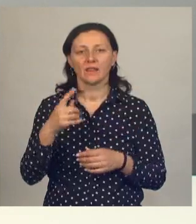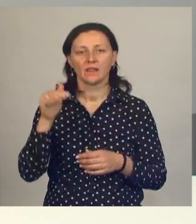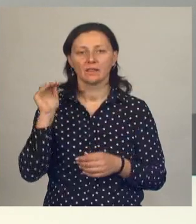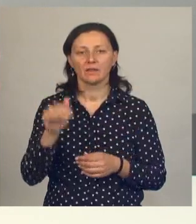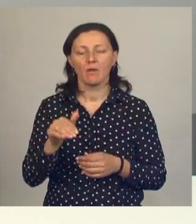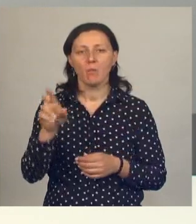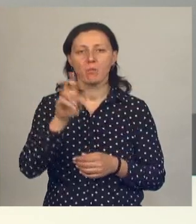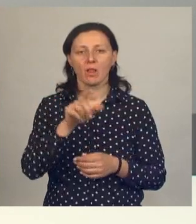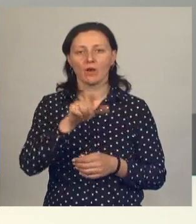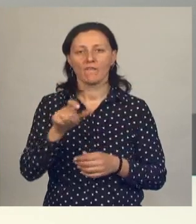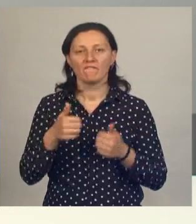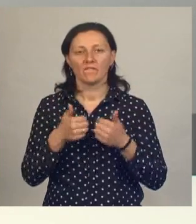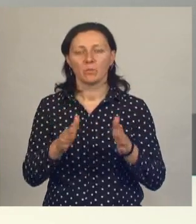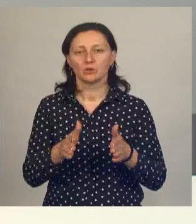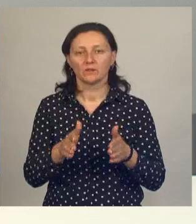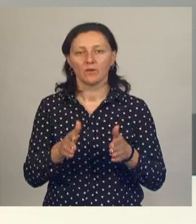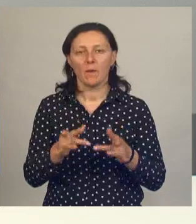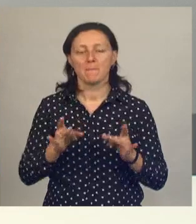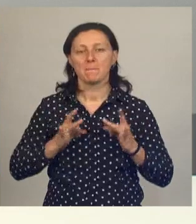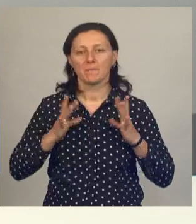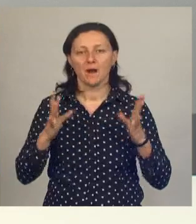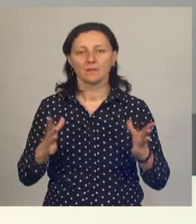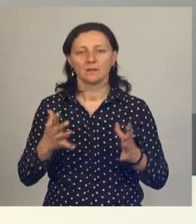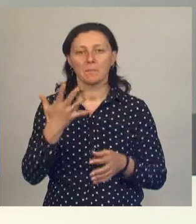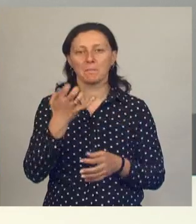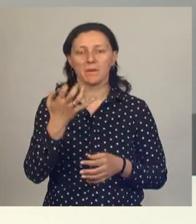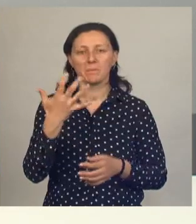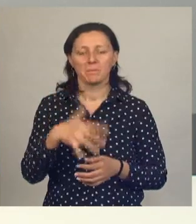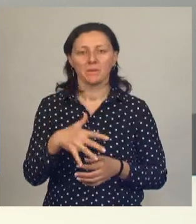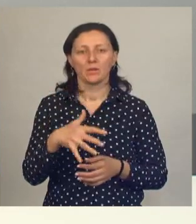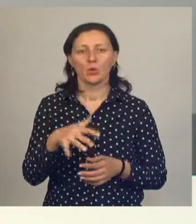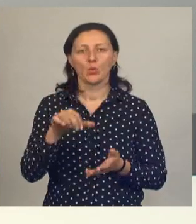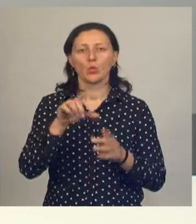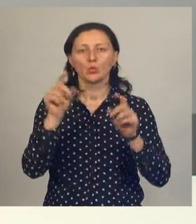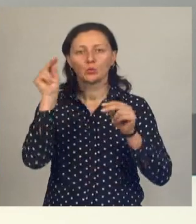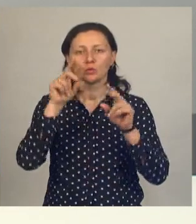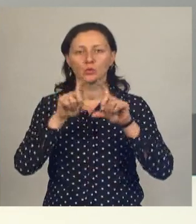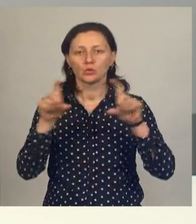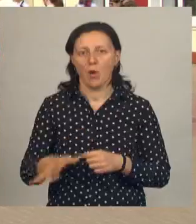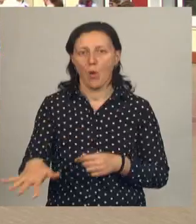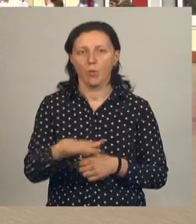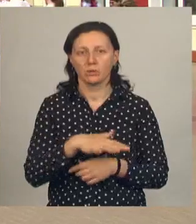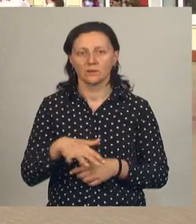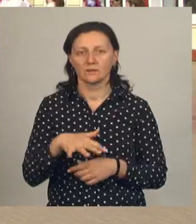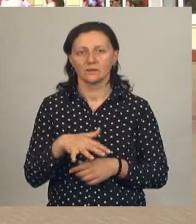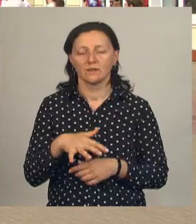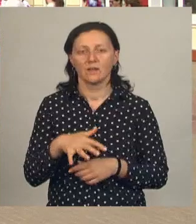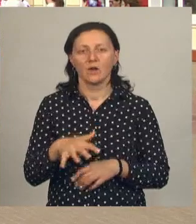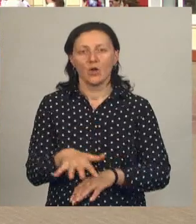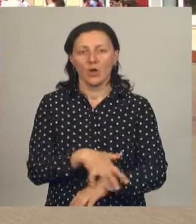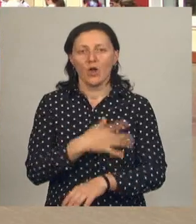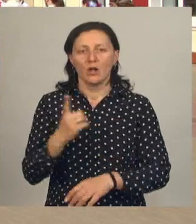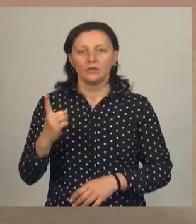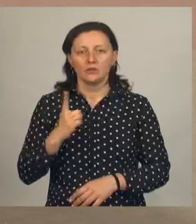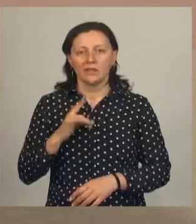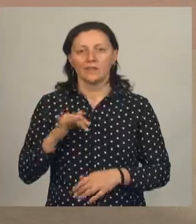тысячи белгородских выпускников. Праздник прошел в 550 учебных заведениях региона. Долгожданный, но в то же